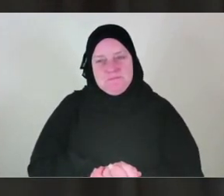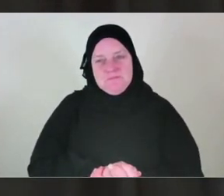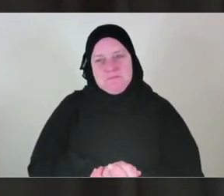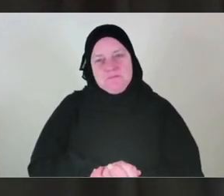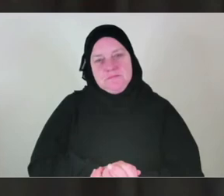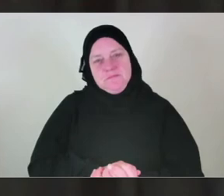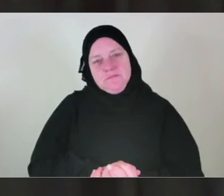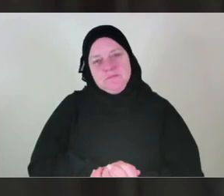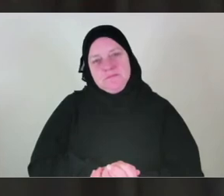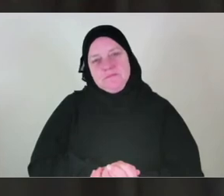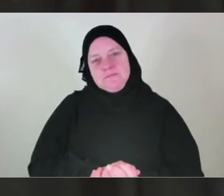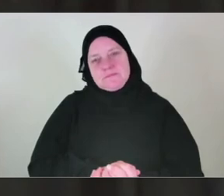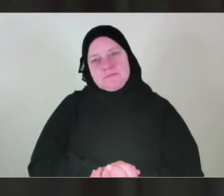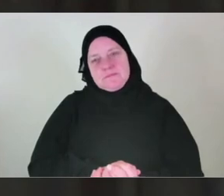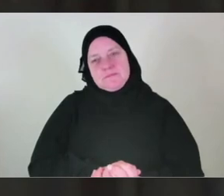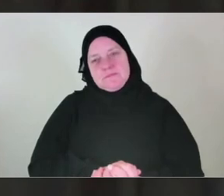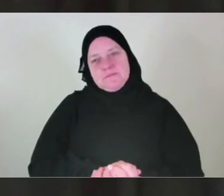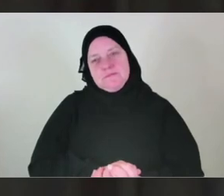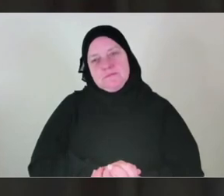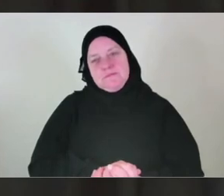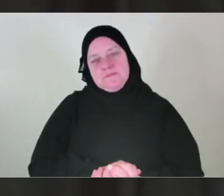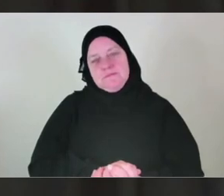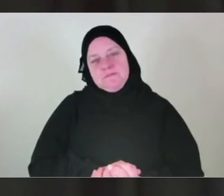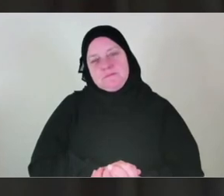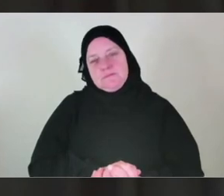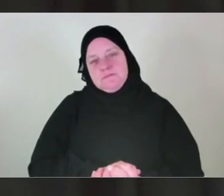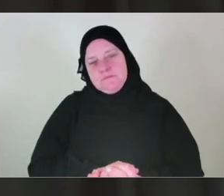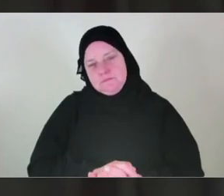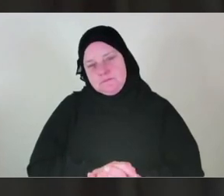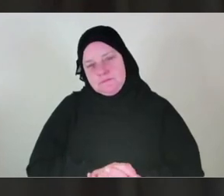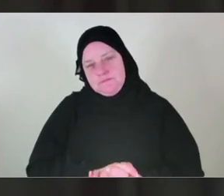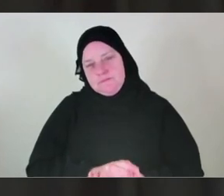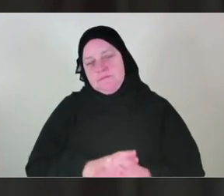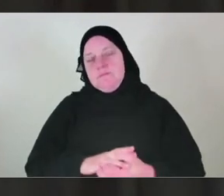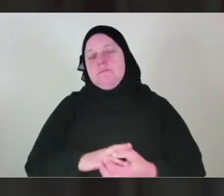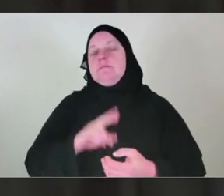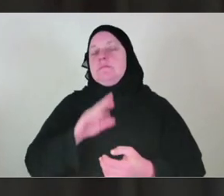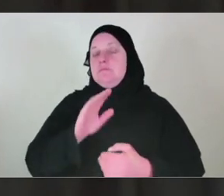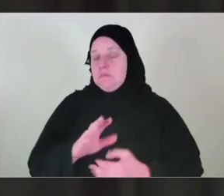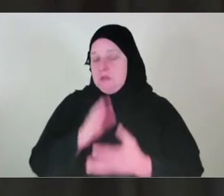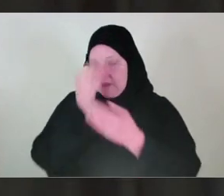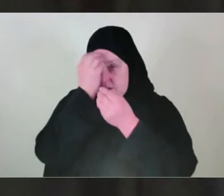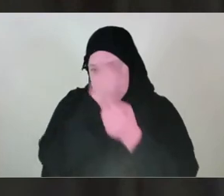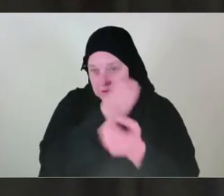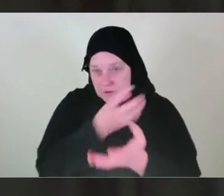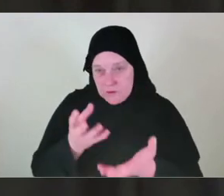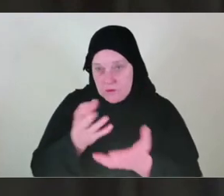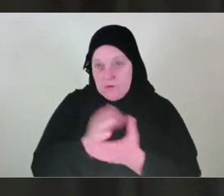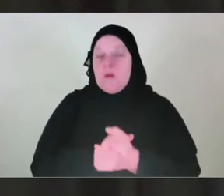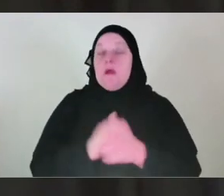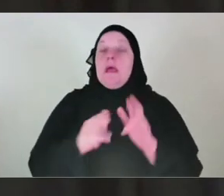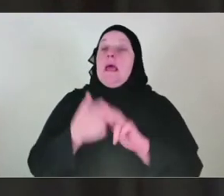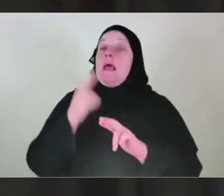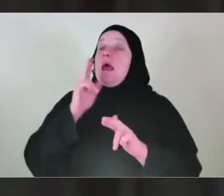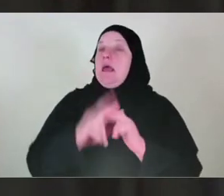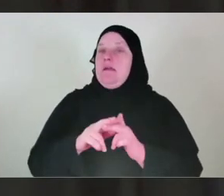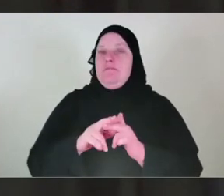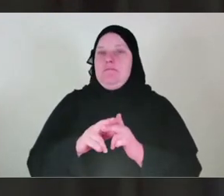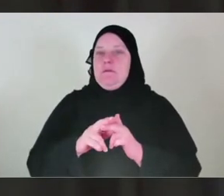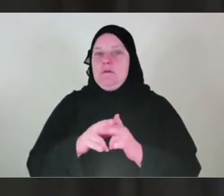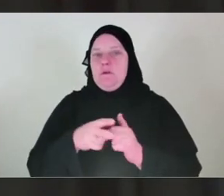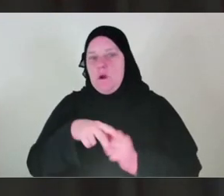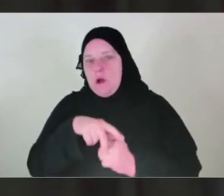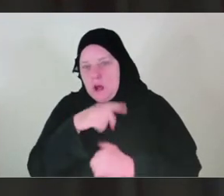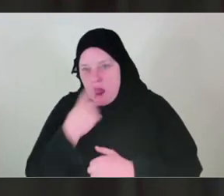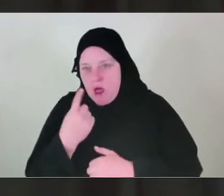فَلْيَتَبَوَّأْ مَقْعَدَهُ مِنَ اللَّهِ." So whoever lies, narrates a false hadith from me, مُتَعَمِّدًا,